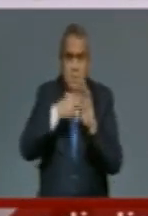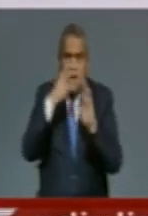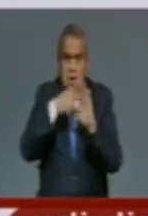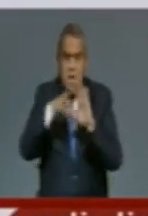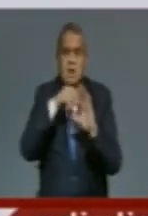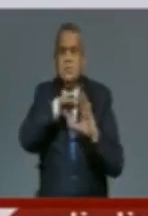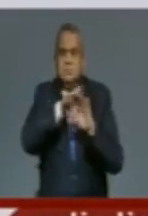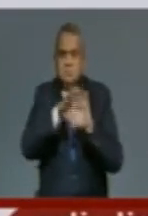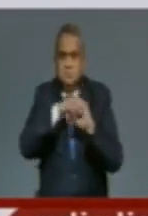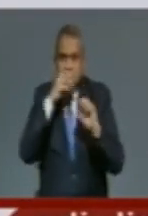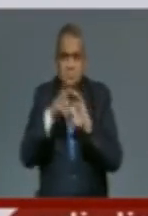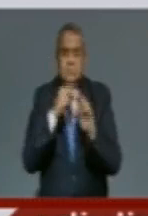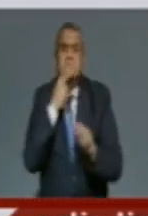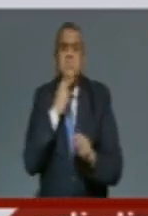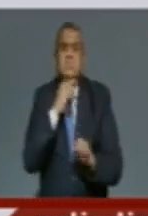هدفين، الهدف الأولاني إن احنا